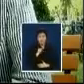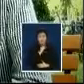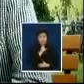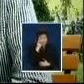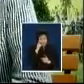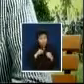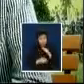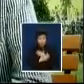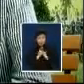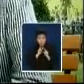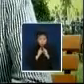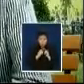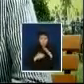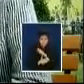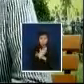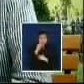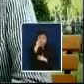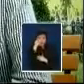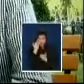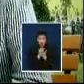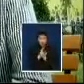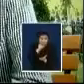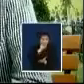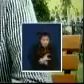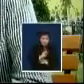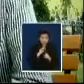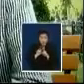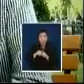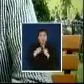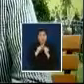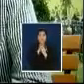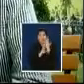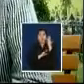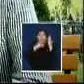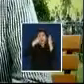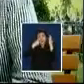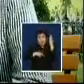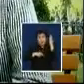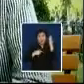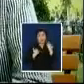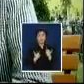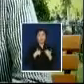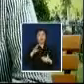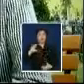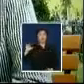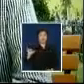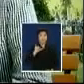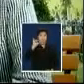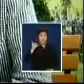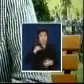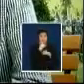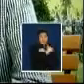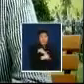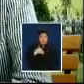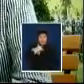จะหาโอกาสใหม่ๆในการลงทุนให้กับประเทศไทยด้วยนะคะซึ่งก็ต้องเรียนว่าฝั่งยุโรปเองทั้งสองประเทศ